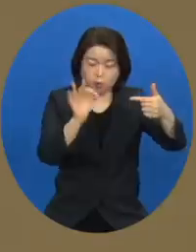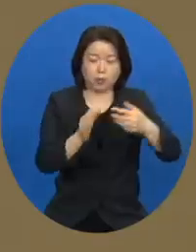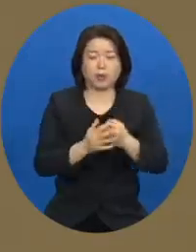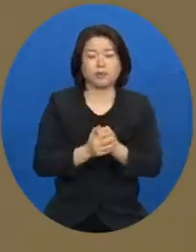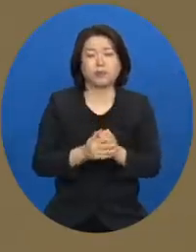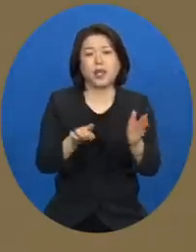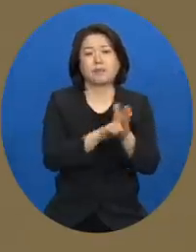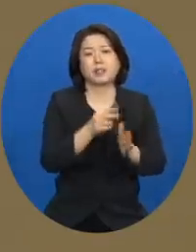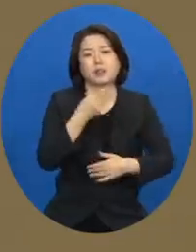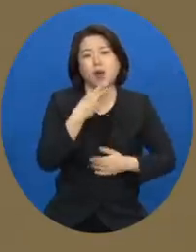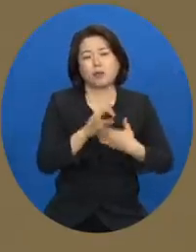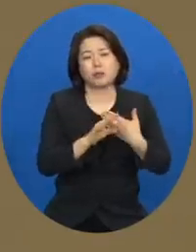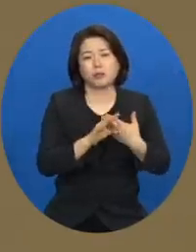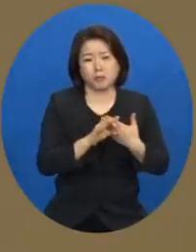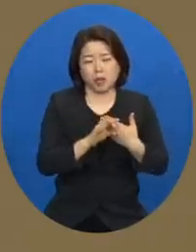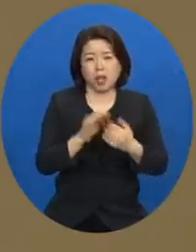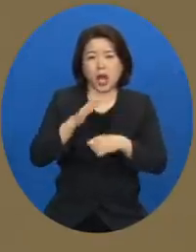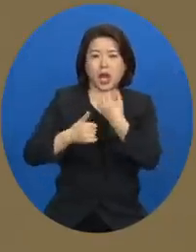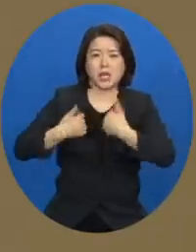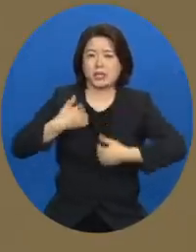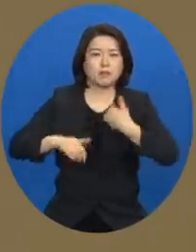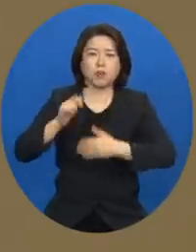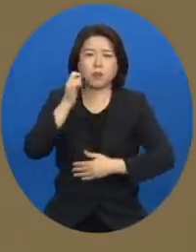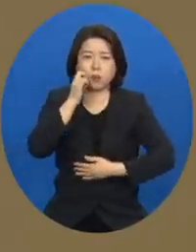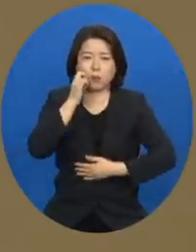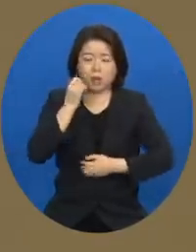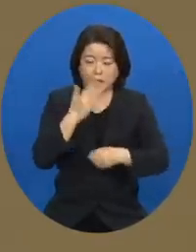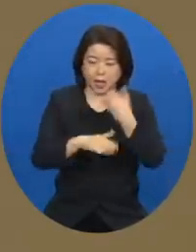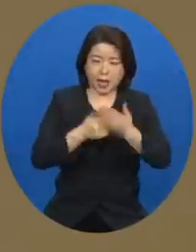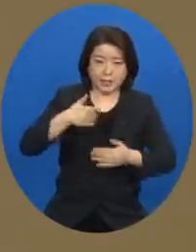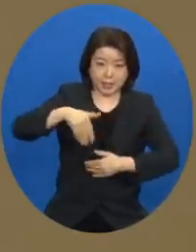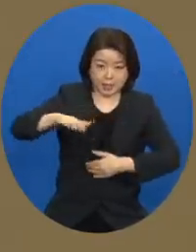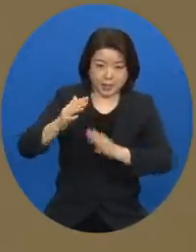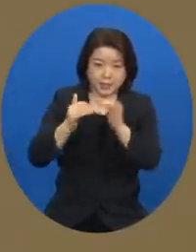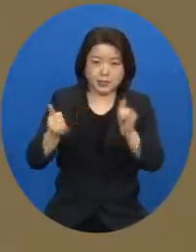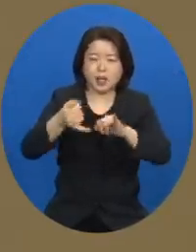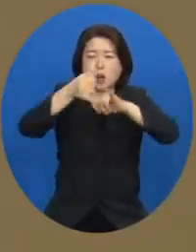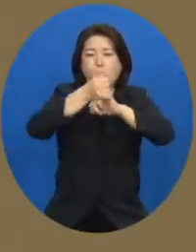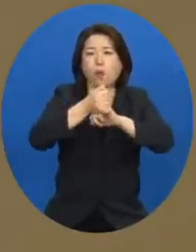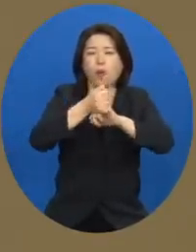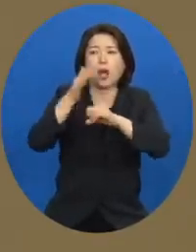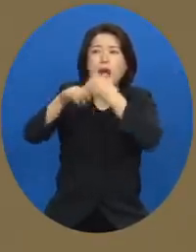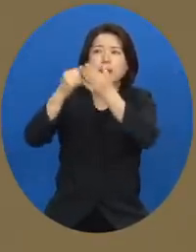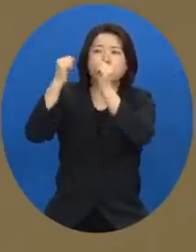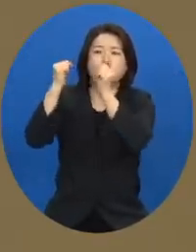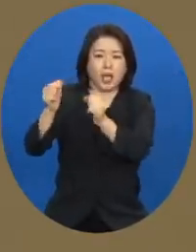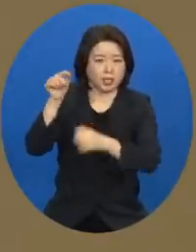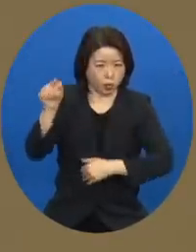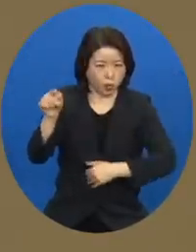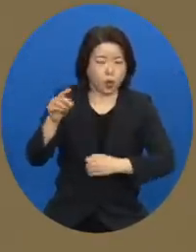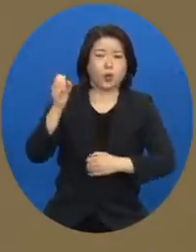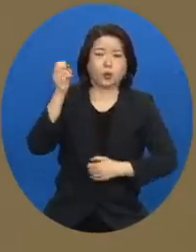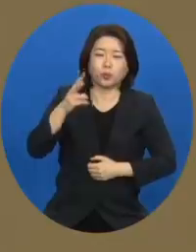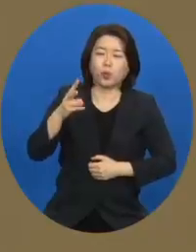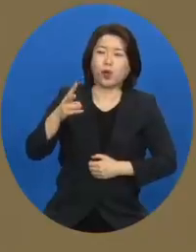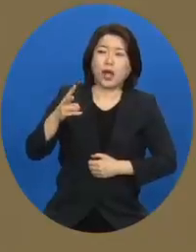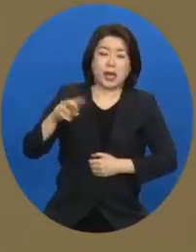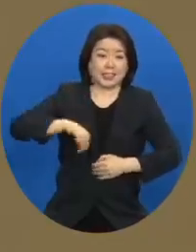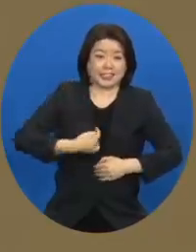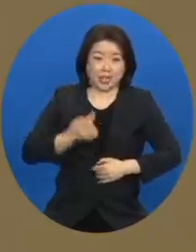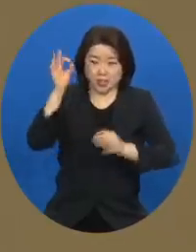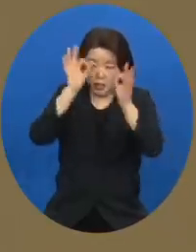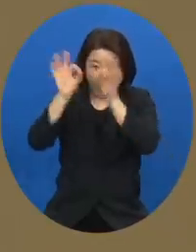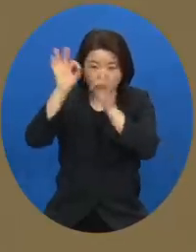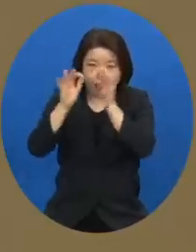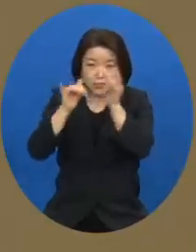없이는 하나님을 기쁘시게 하지 못하나니 하나님께 나아가는 자는 반드시 그가 계신 것과 또한 그가